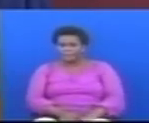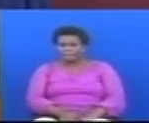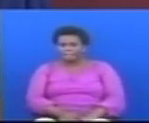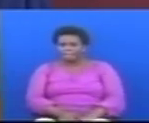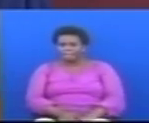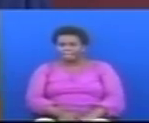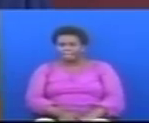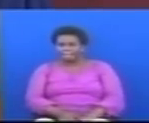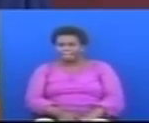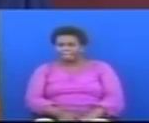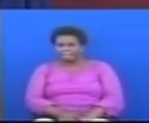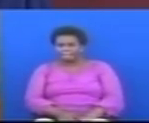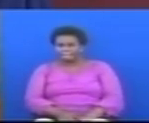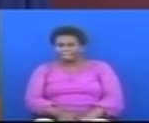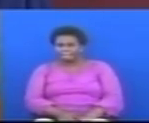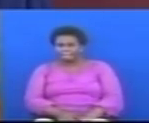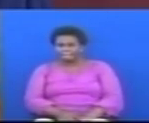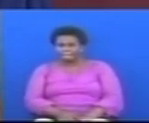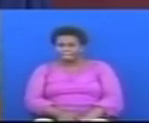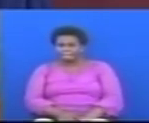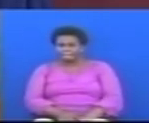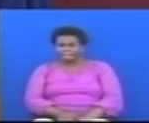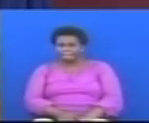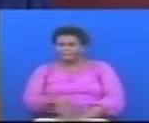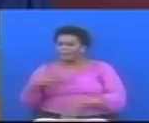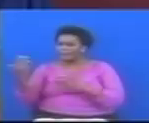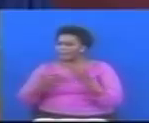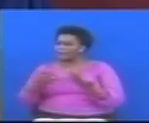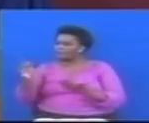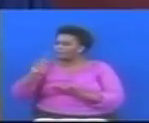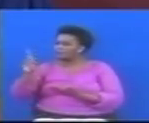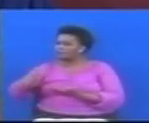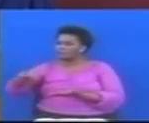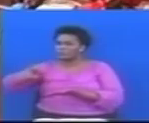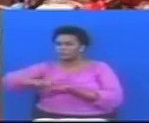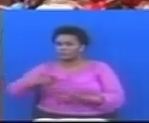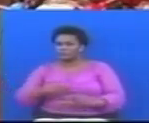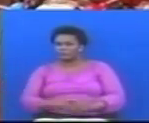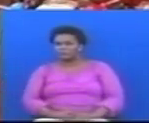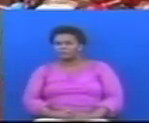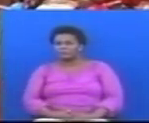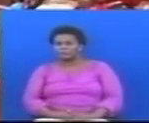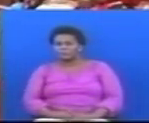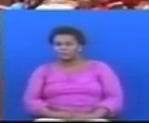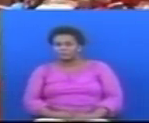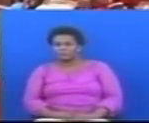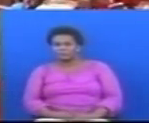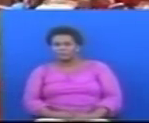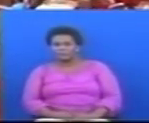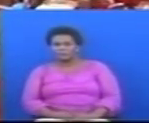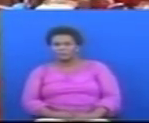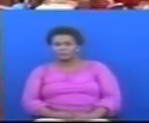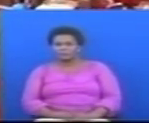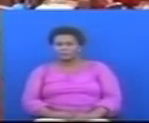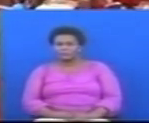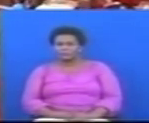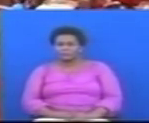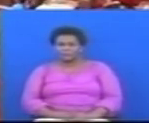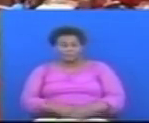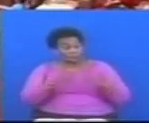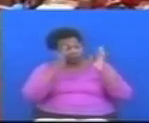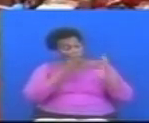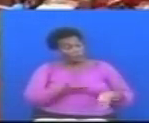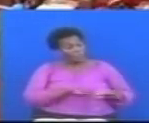Mheshimiwa Masud Abdalla Salim, swali la nyongeza. Mheshimiwa Naibu Spika, nakushukuru na maswali mawili madogo ya